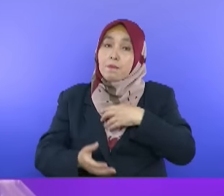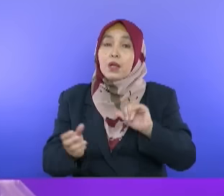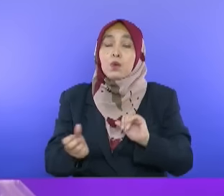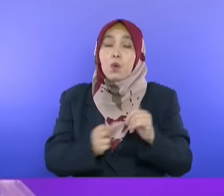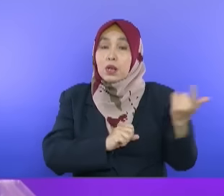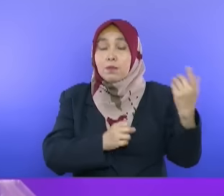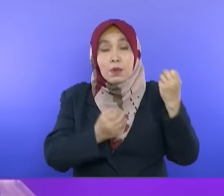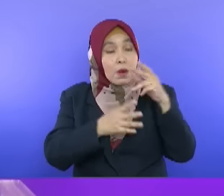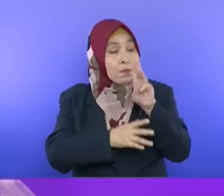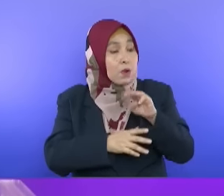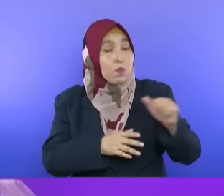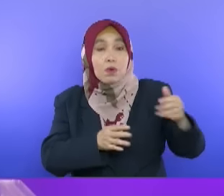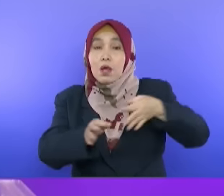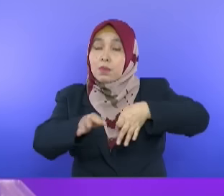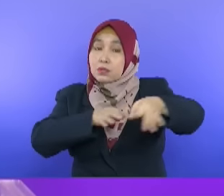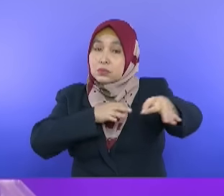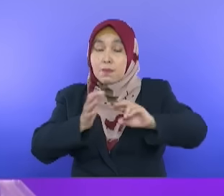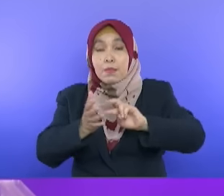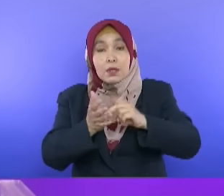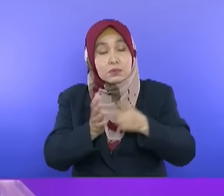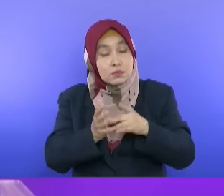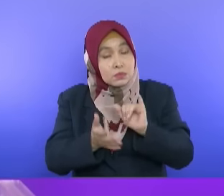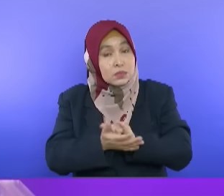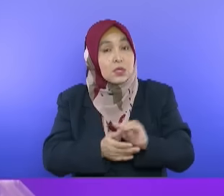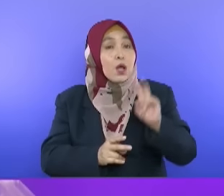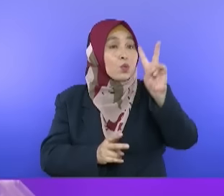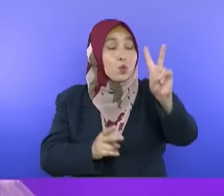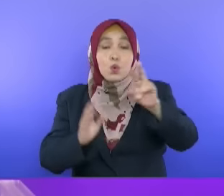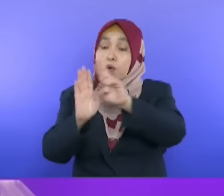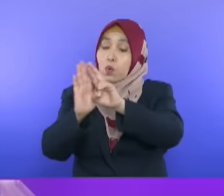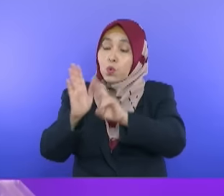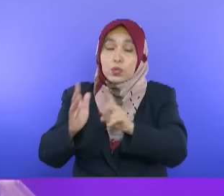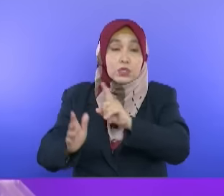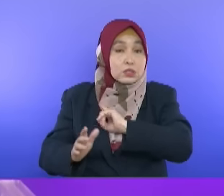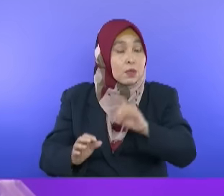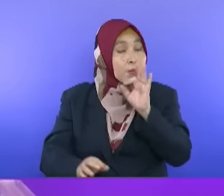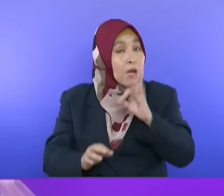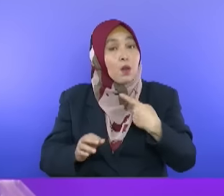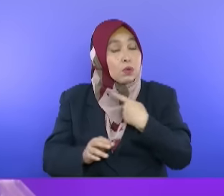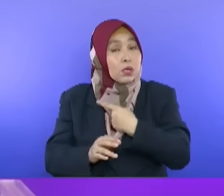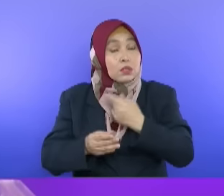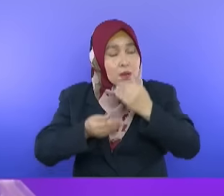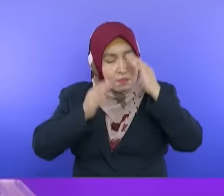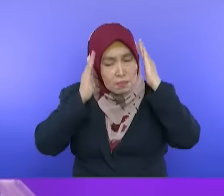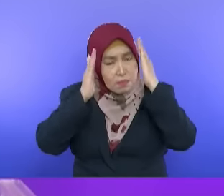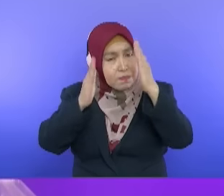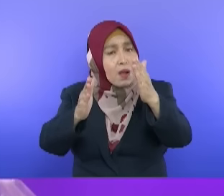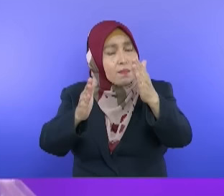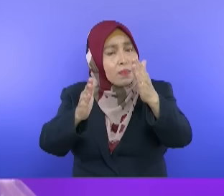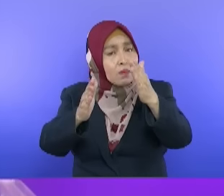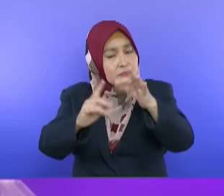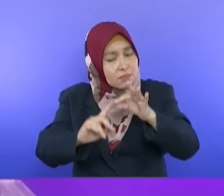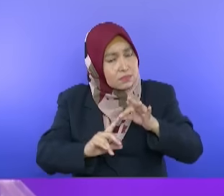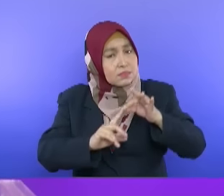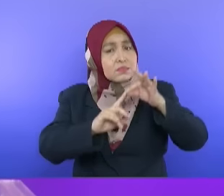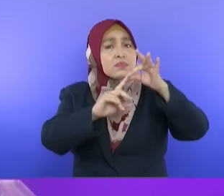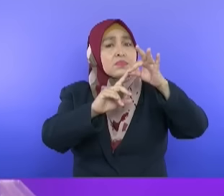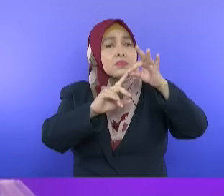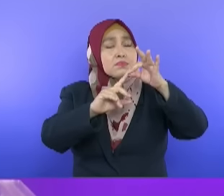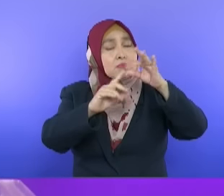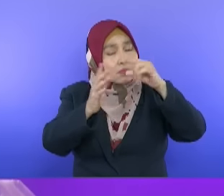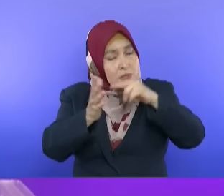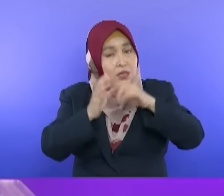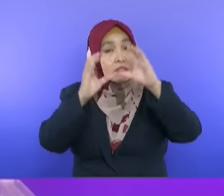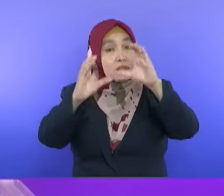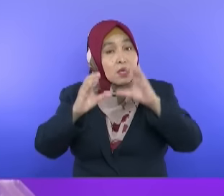beberapa ulama tafsir maksudnya dua rukun Islam ini kalau kita beri perhatian utamakan inilah